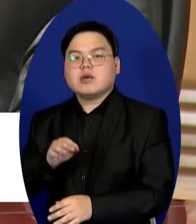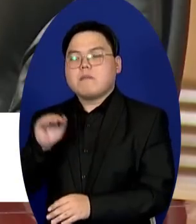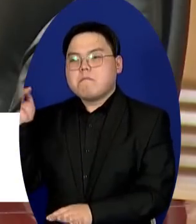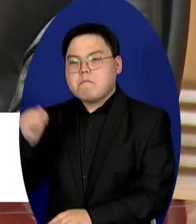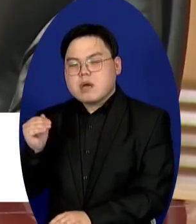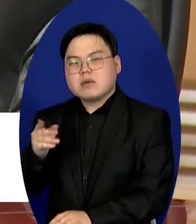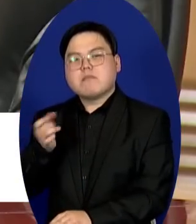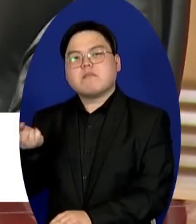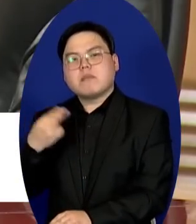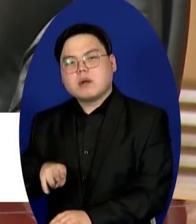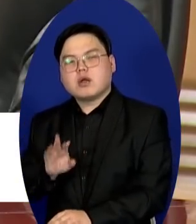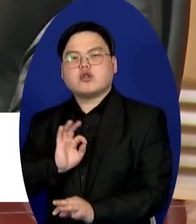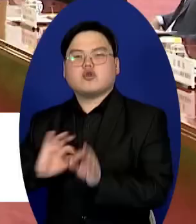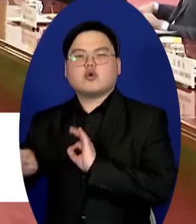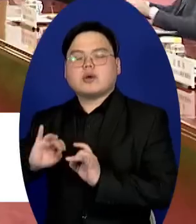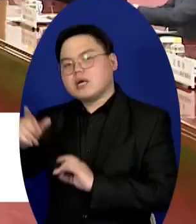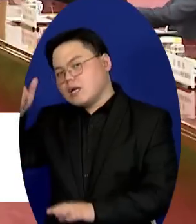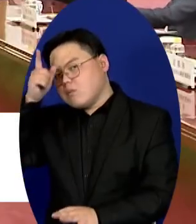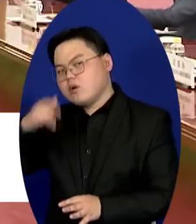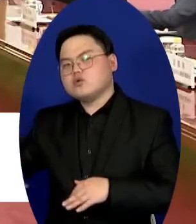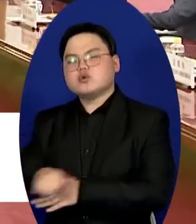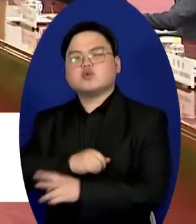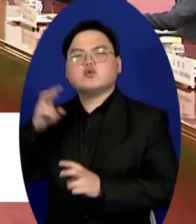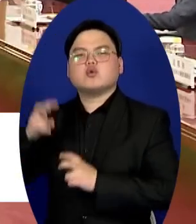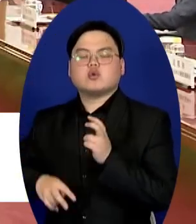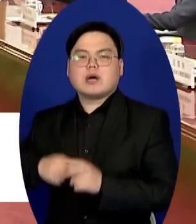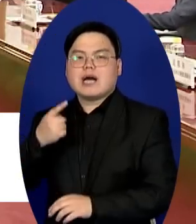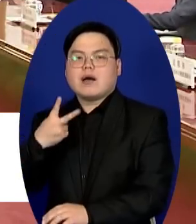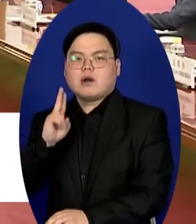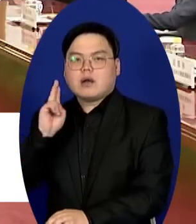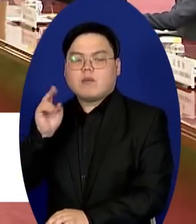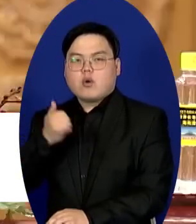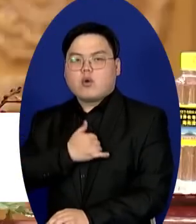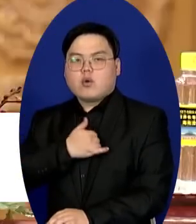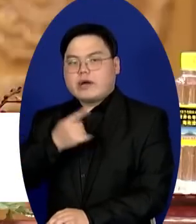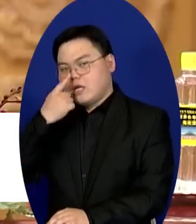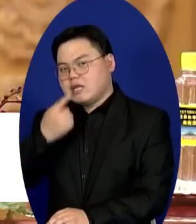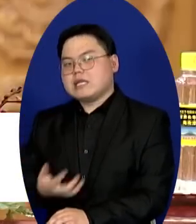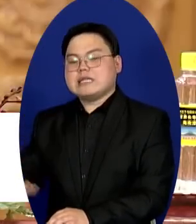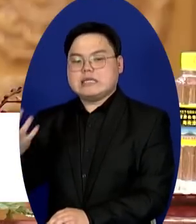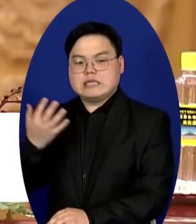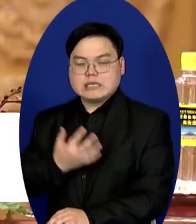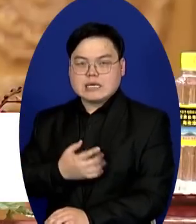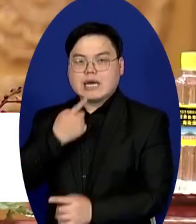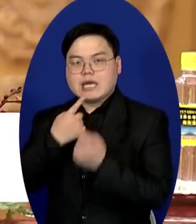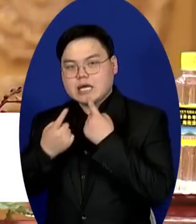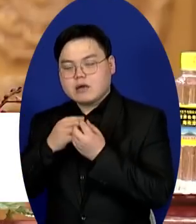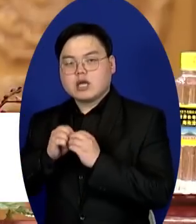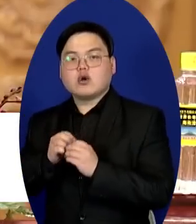Deutsche Bank, Siemens компани зэрэг Германы аж үйлдвэрийн толгой 12 компани удирдлагууд Хятадд ирж тухай бүрдээ яриа хэлцээ